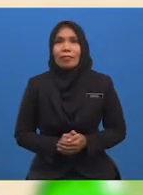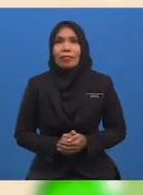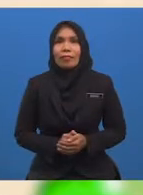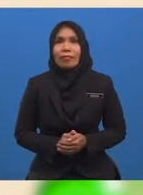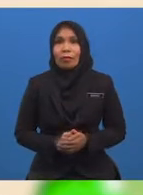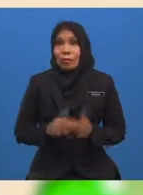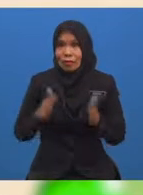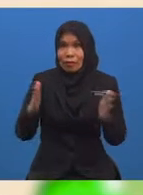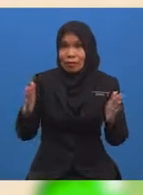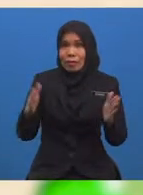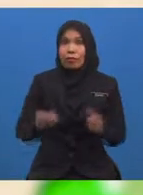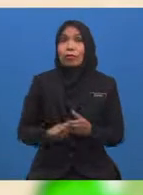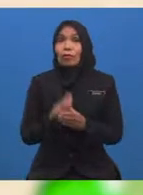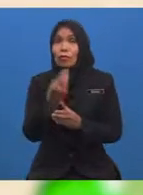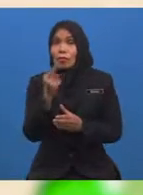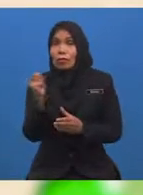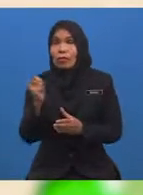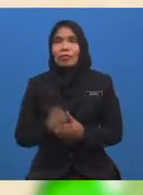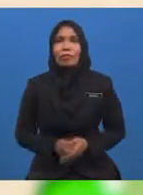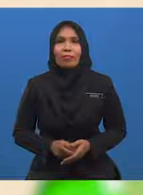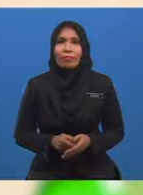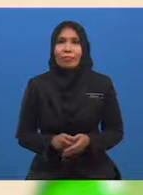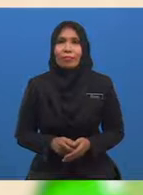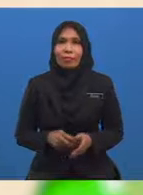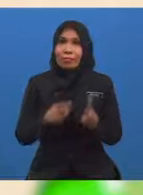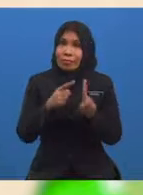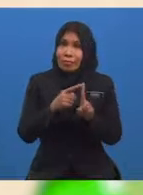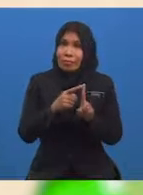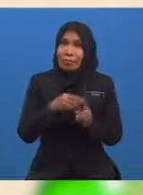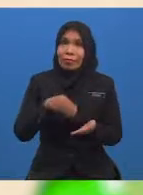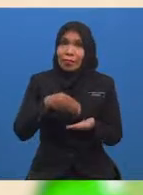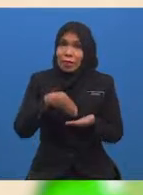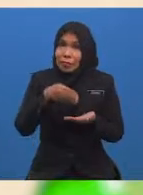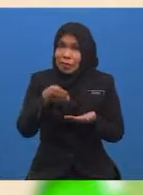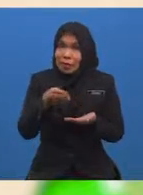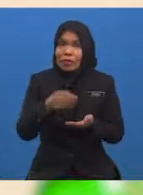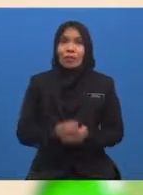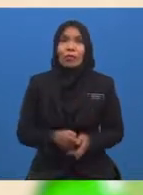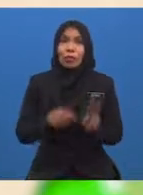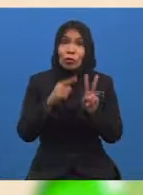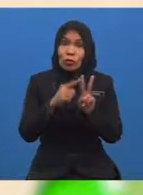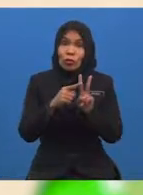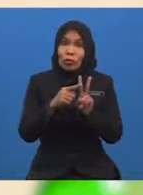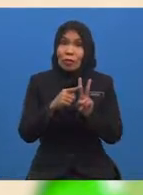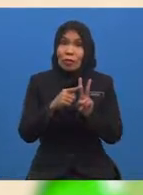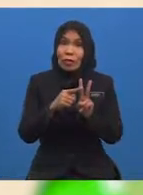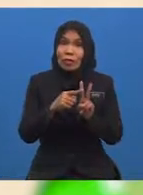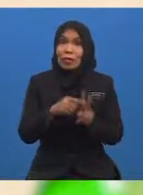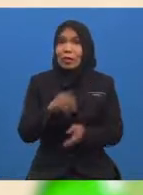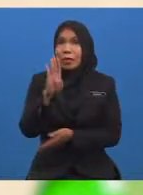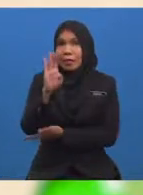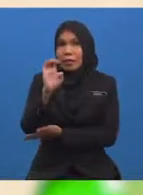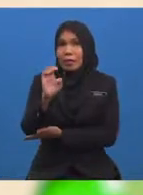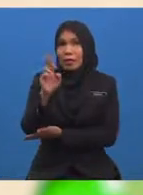pertama, bermula daripada biji benih. Kedua, biji benih bercambah.